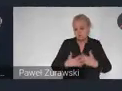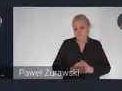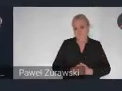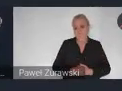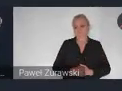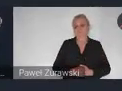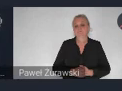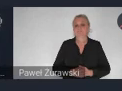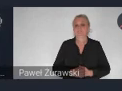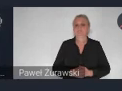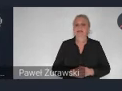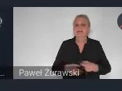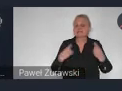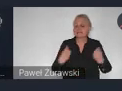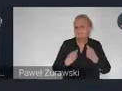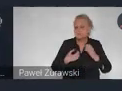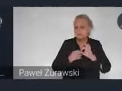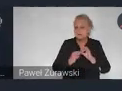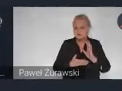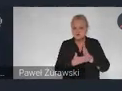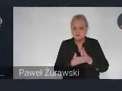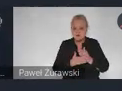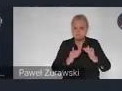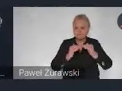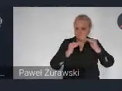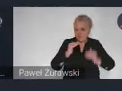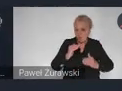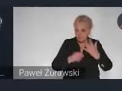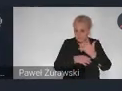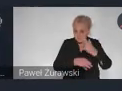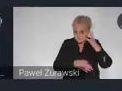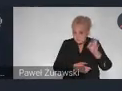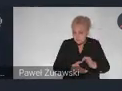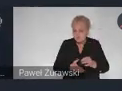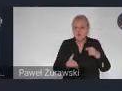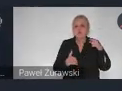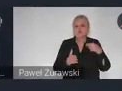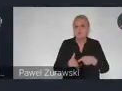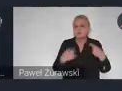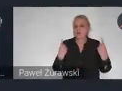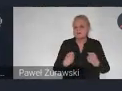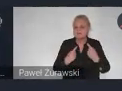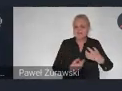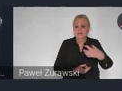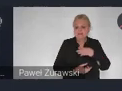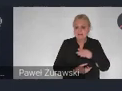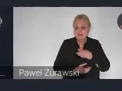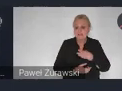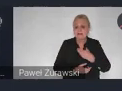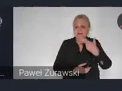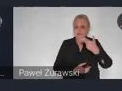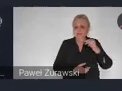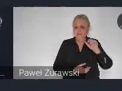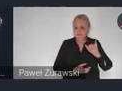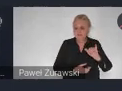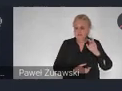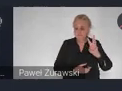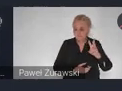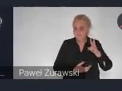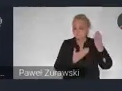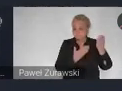Natomiast w przypadku gdy średnia wynosi poniżej 50%. wówczas dyrektor Narodowego Instytutu